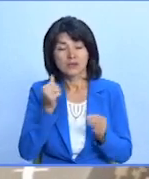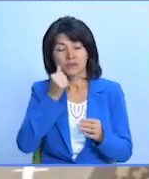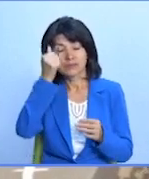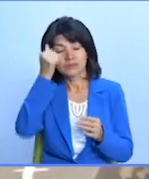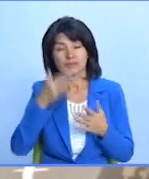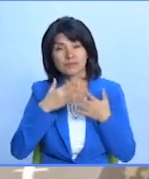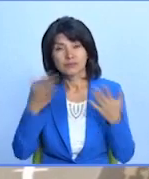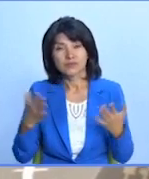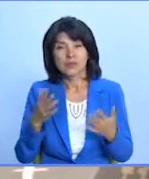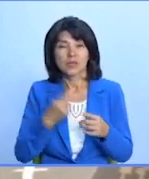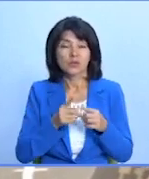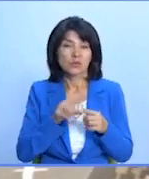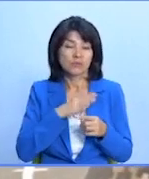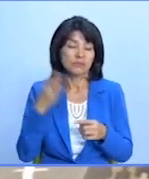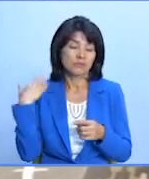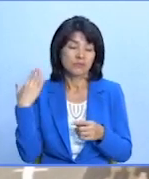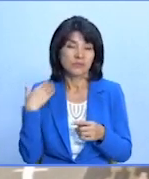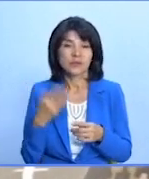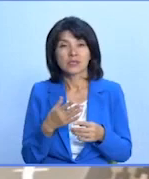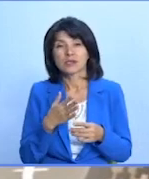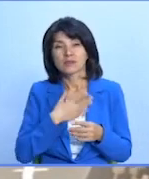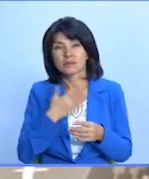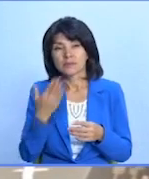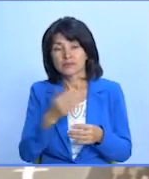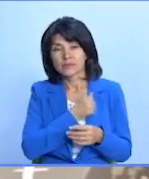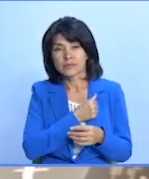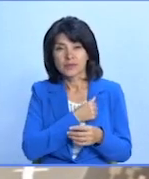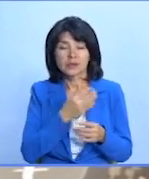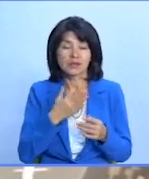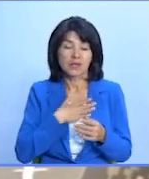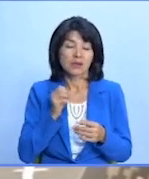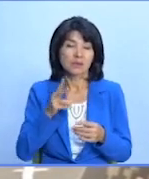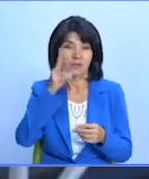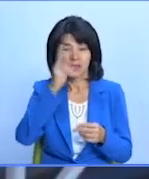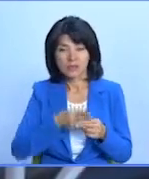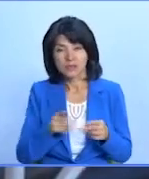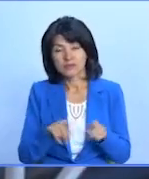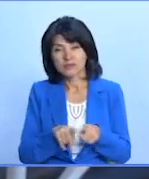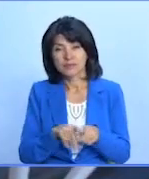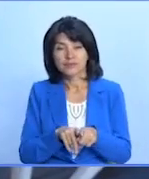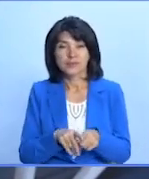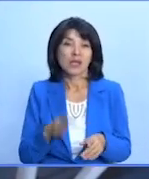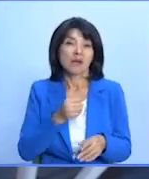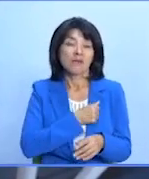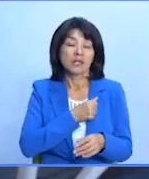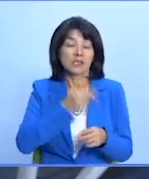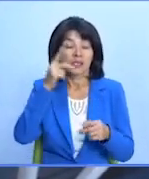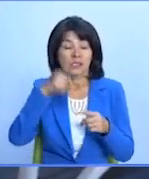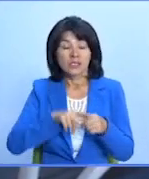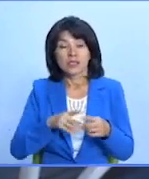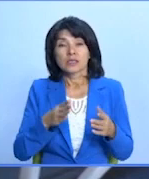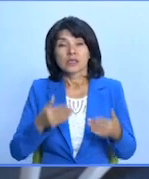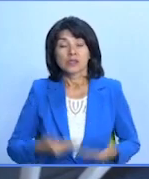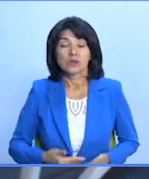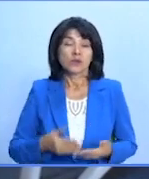за те знания что они вкладывают в нас ну и мои сослуживцы конечно они стали мне как братья военно технической школе солдаты 40